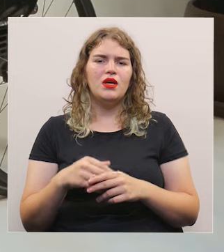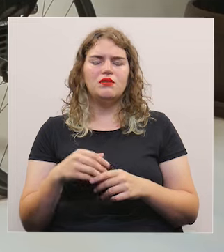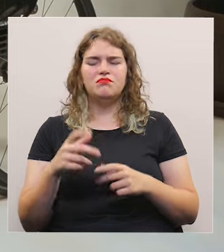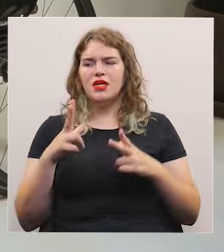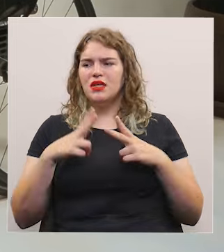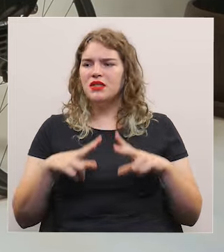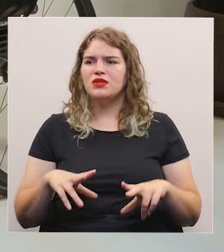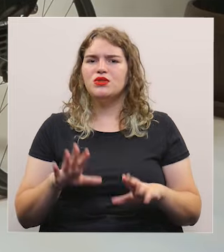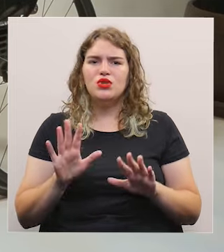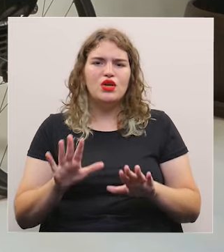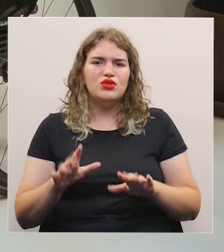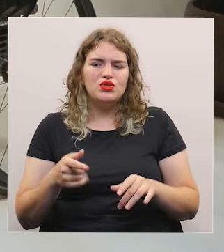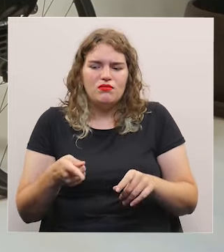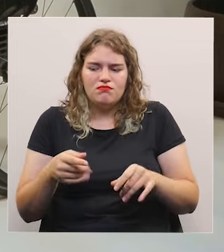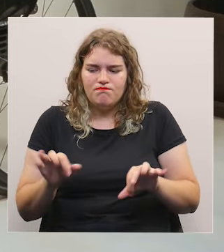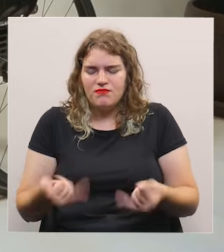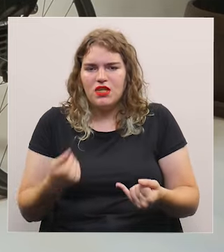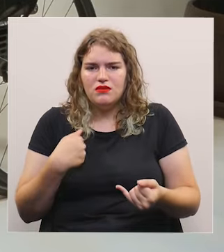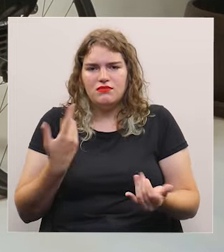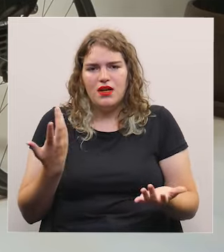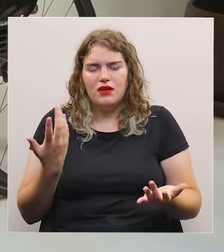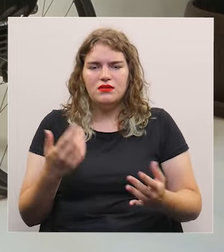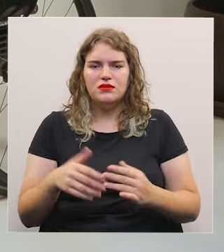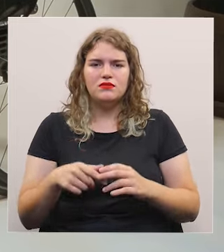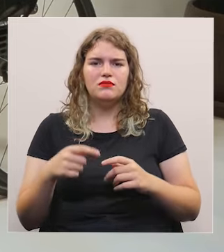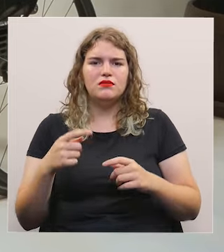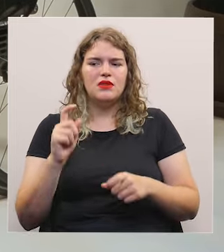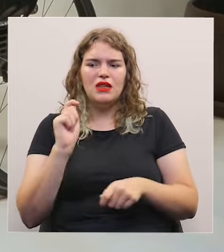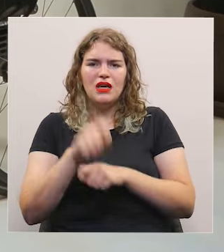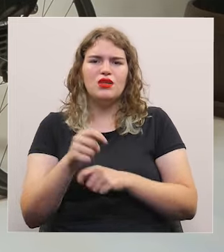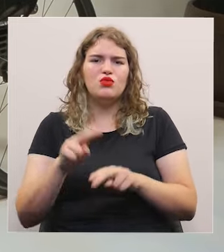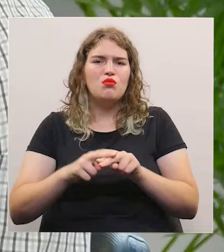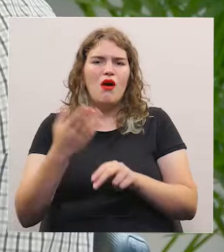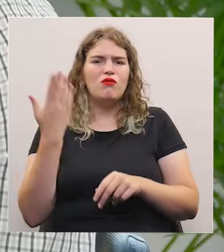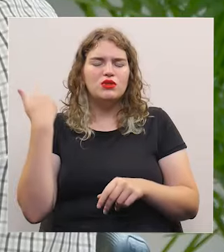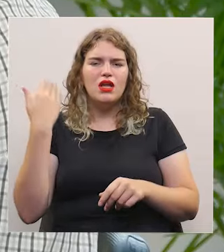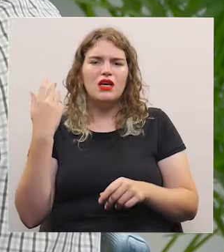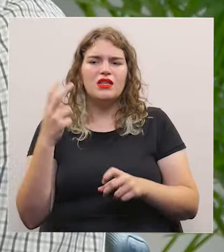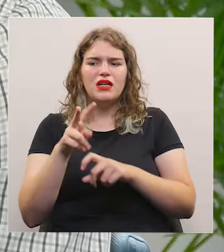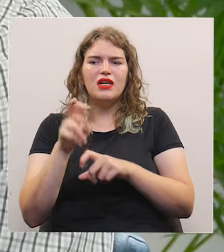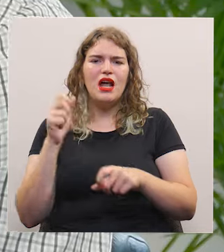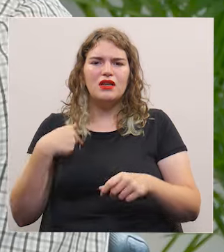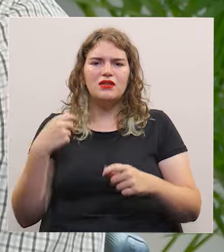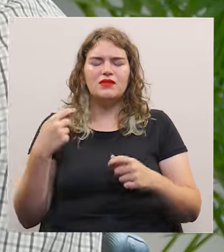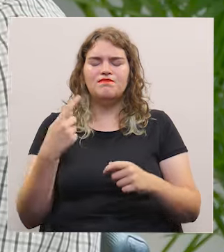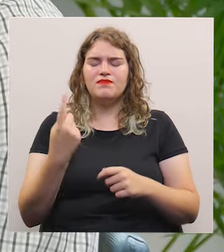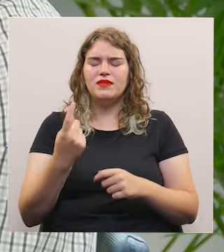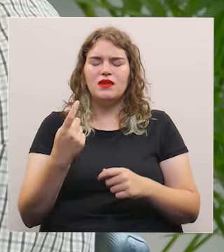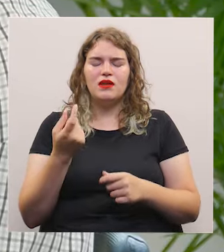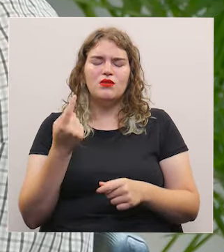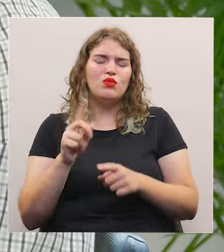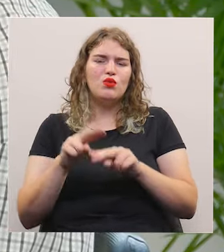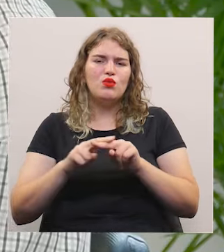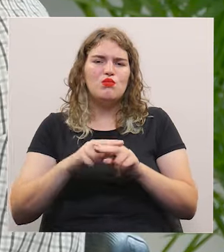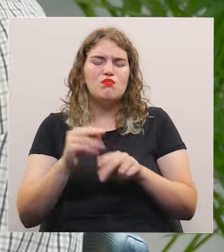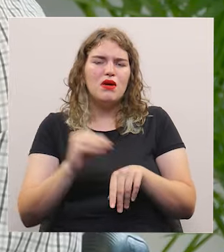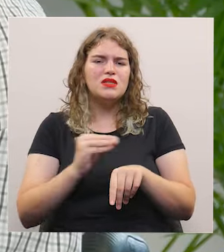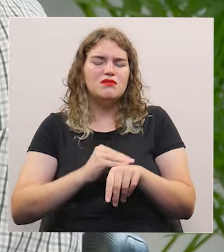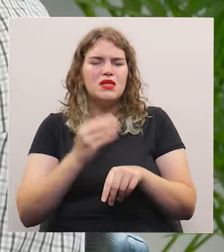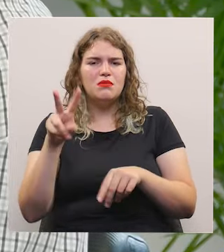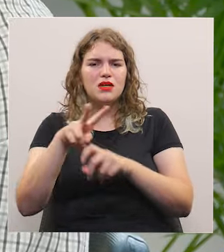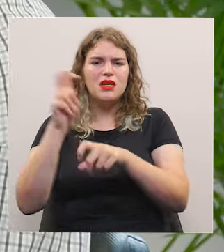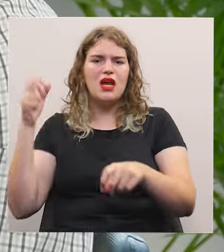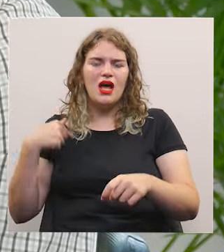de liniște, așa în situația asta, decât eram înainte. Starea mea era mai agitată interioară